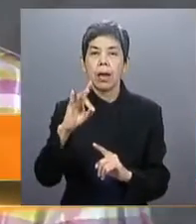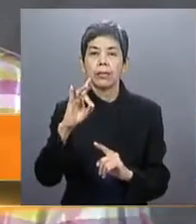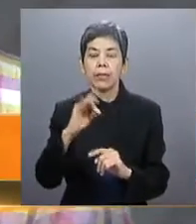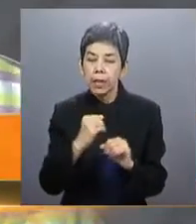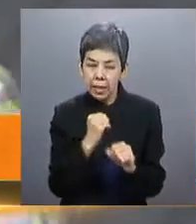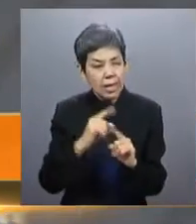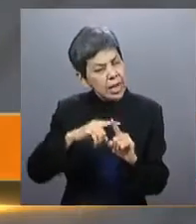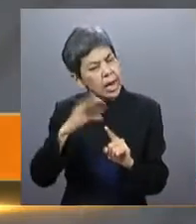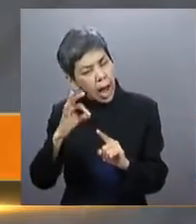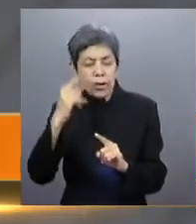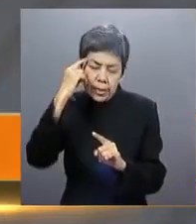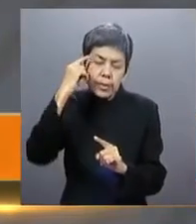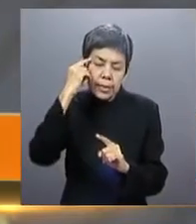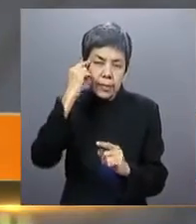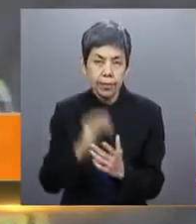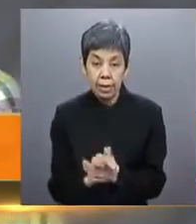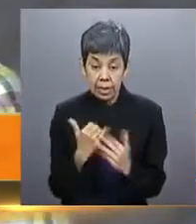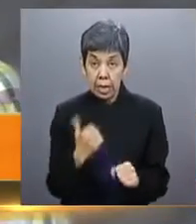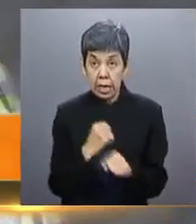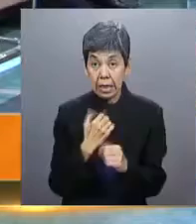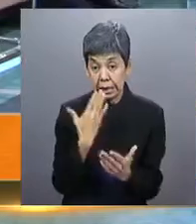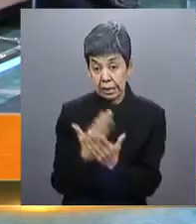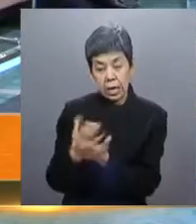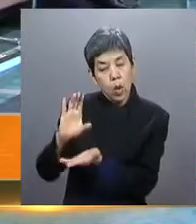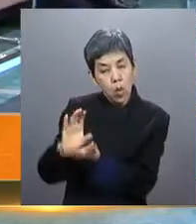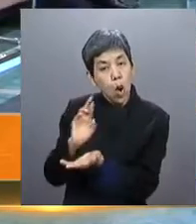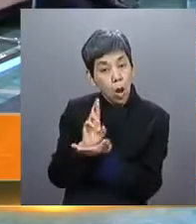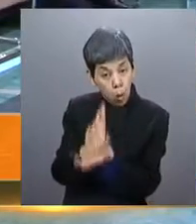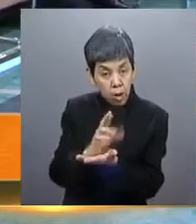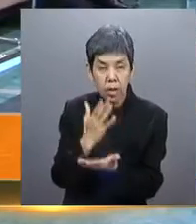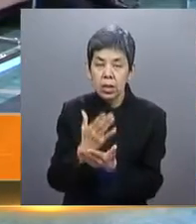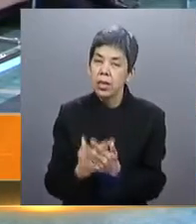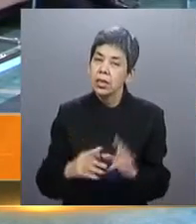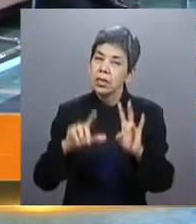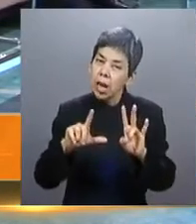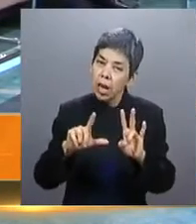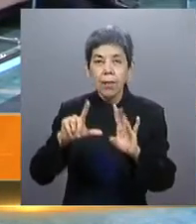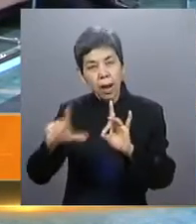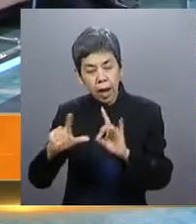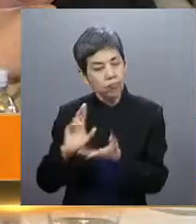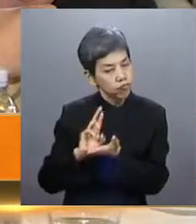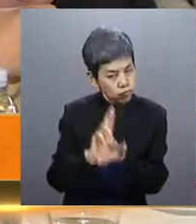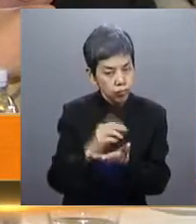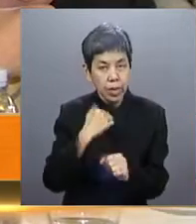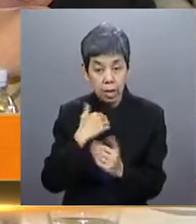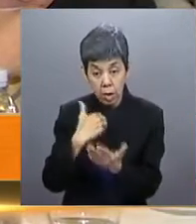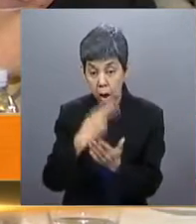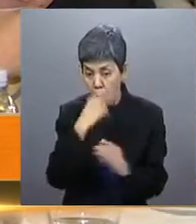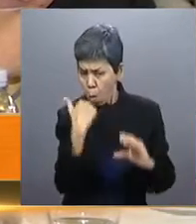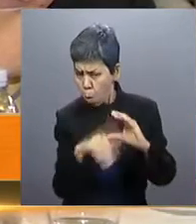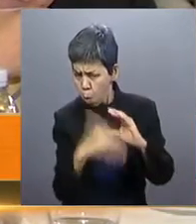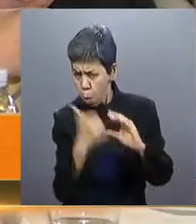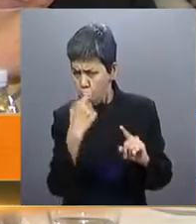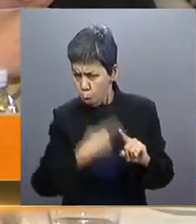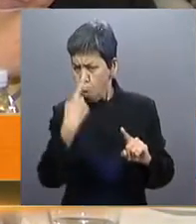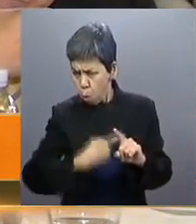รือกันยายนเป็นต้นไปเบื้องต้นได้เตรียมวงเงินรางวัลรวมกว่า 7-8 ล้านบาทข้อมูลที่มีการใช้จ่ายหรือช